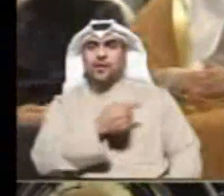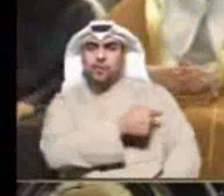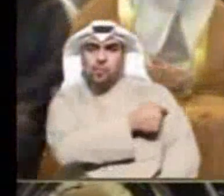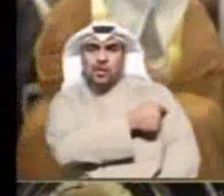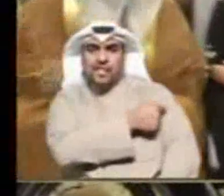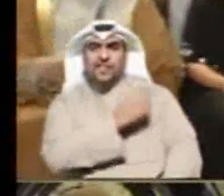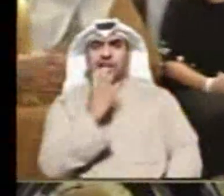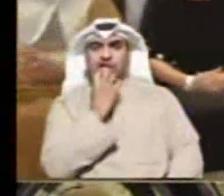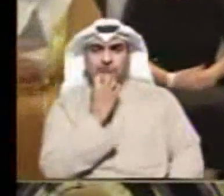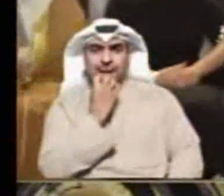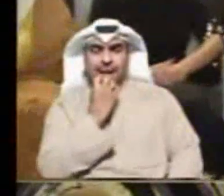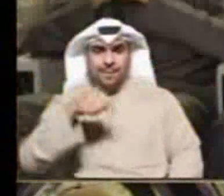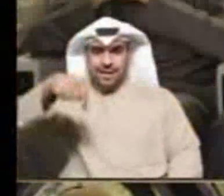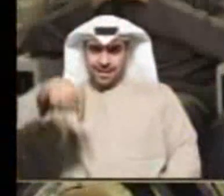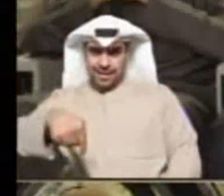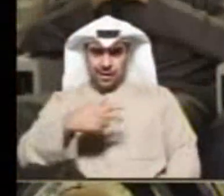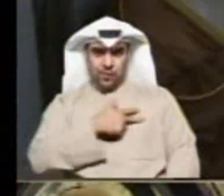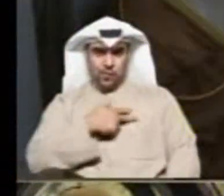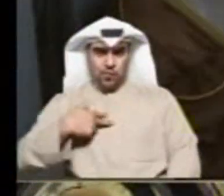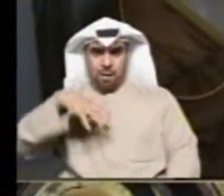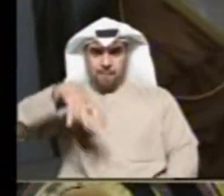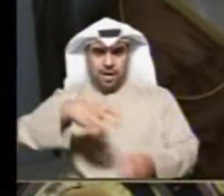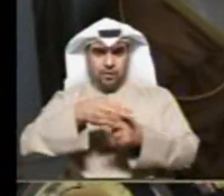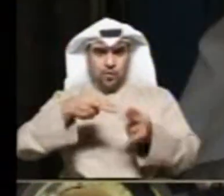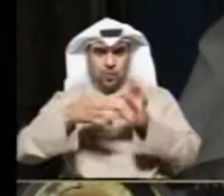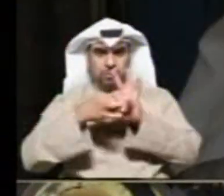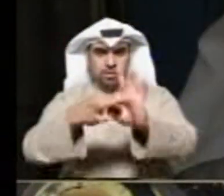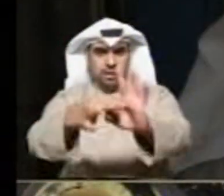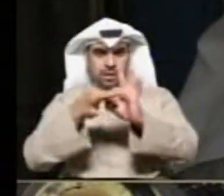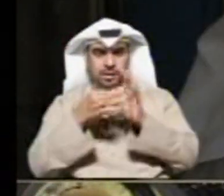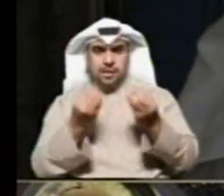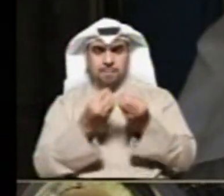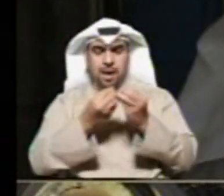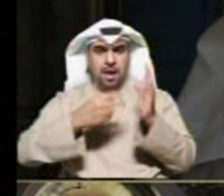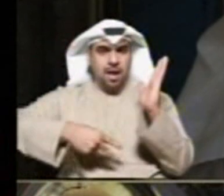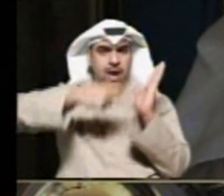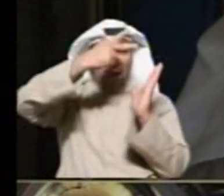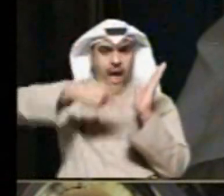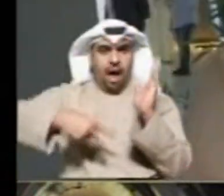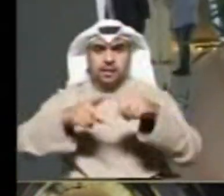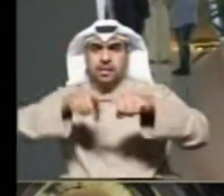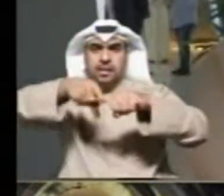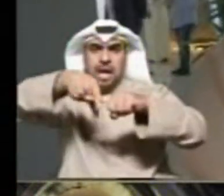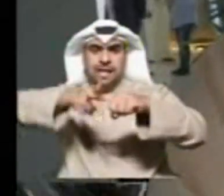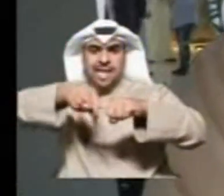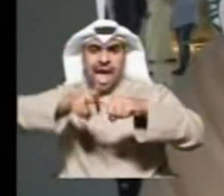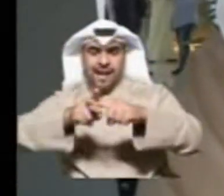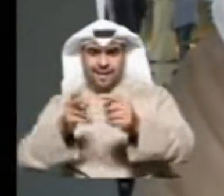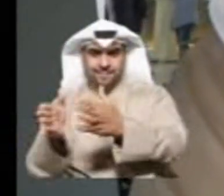المرافق الحكومية ضمن عقود الصيانة يعد مطلبا أساسي للشراكة التنموية. طبعا